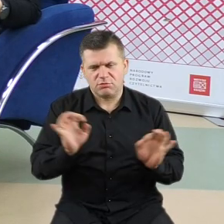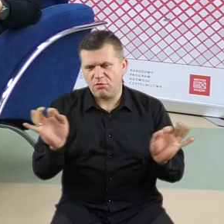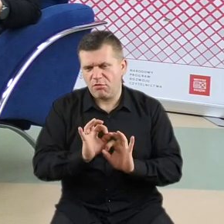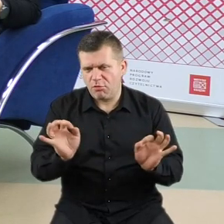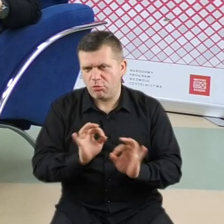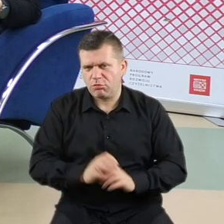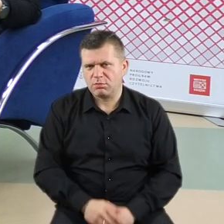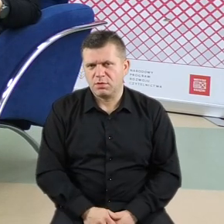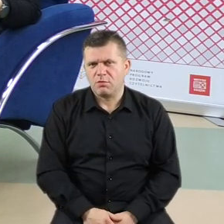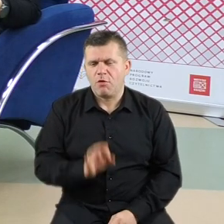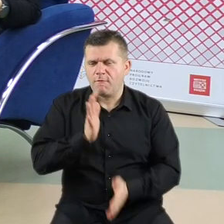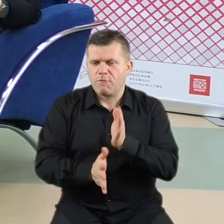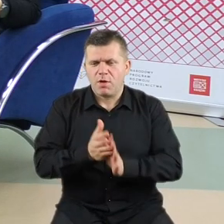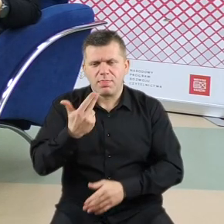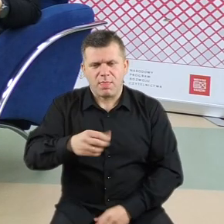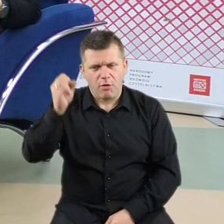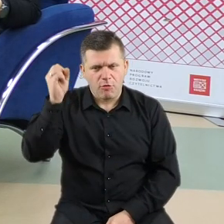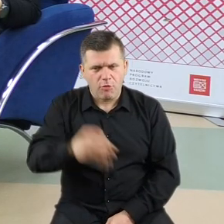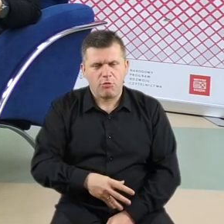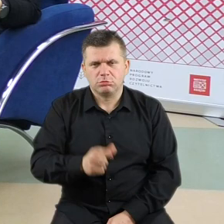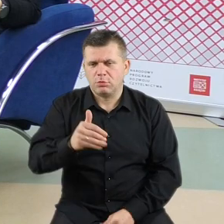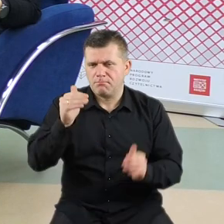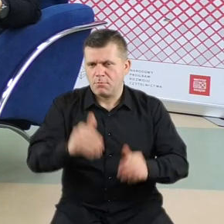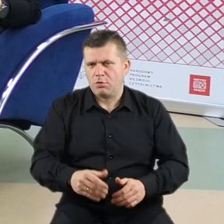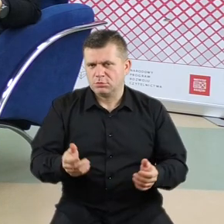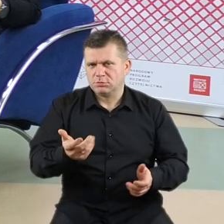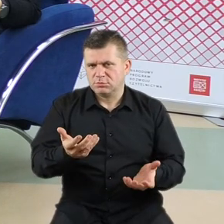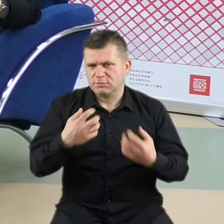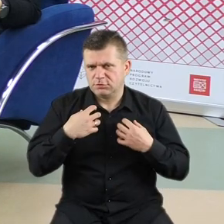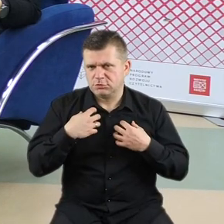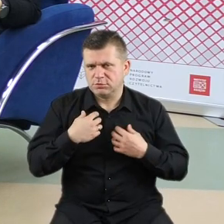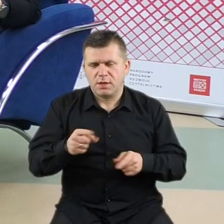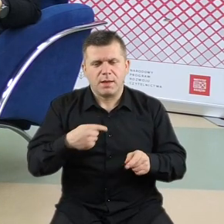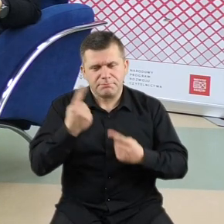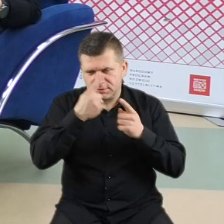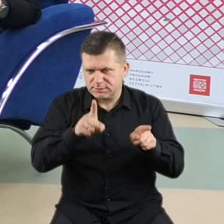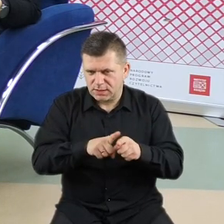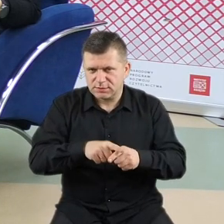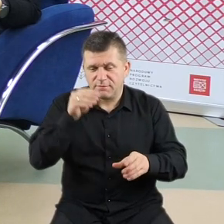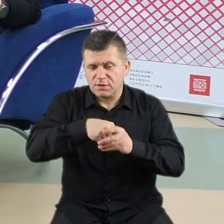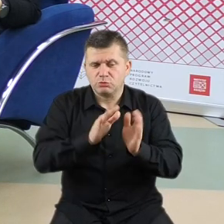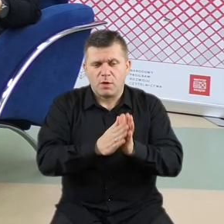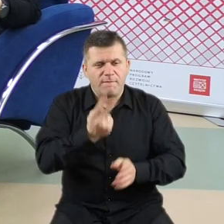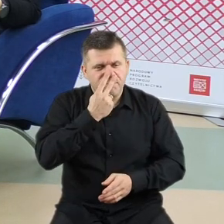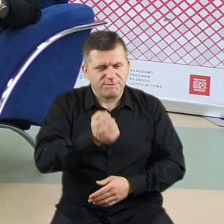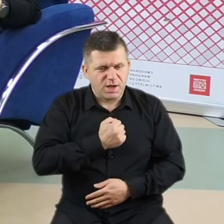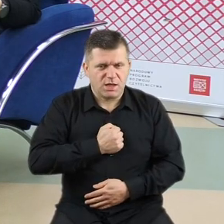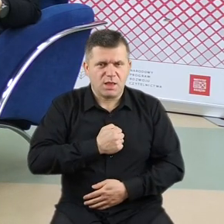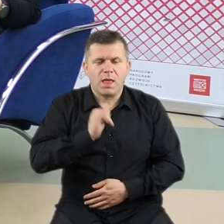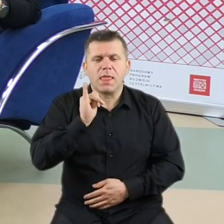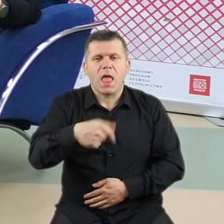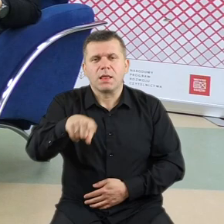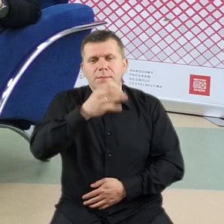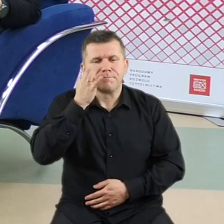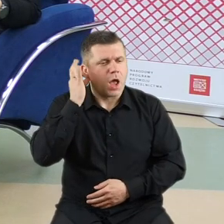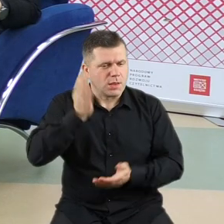to, co pani mówi o wojnie, że to jest najgorsze, co się może zdarzyć, no ja myślę dokładnie tak samo. I w tych książkach bardzo wyraźnie to widać, czuć. Jak pani